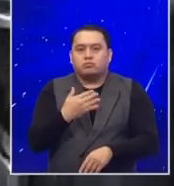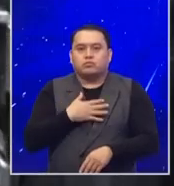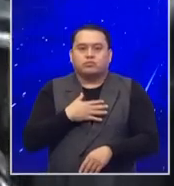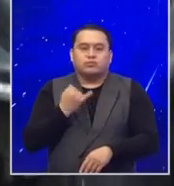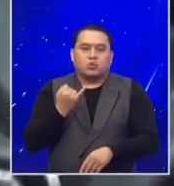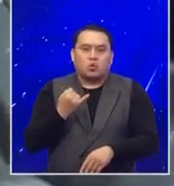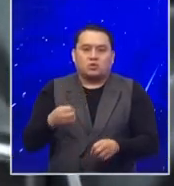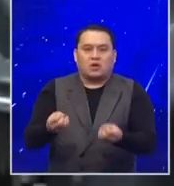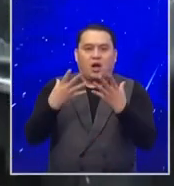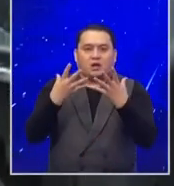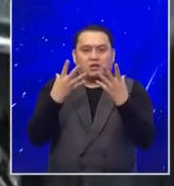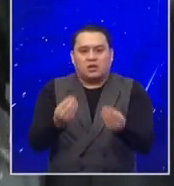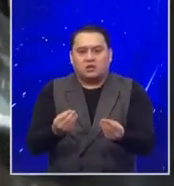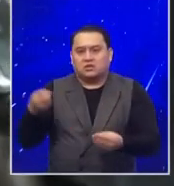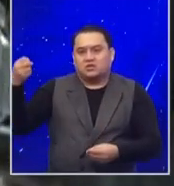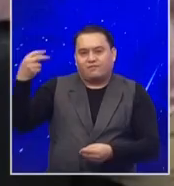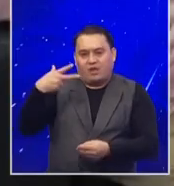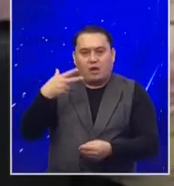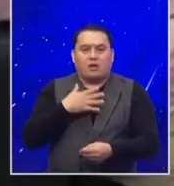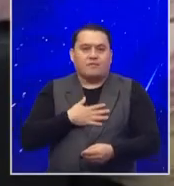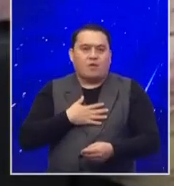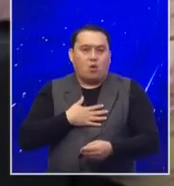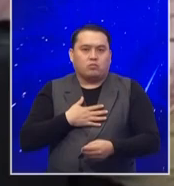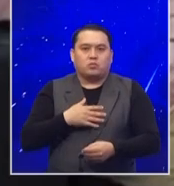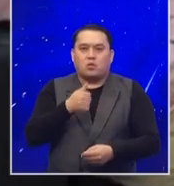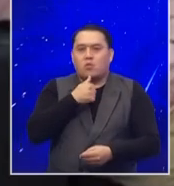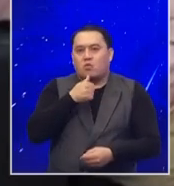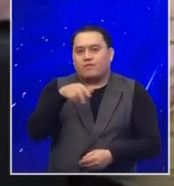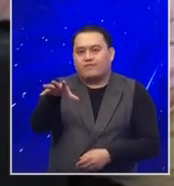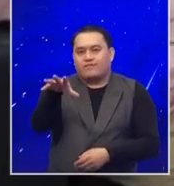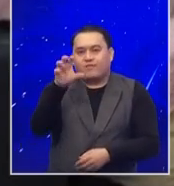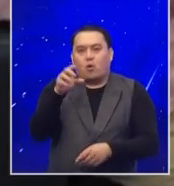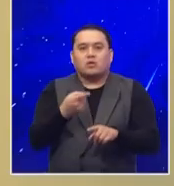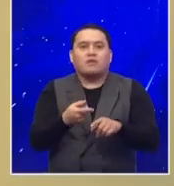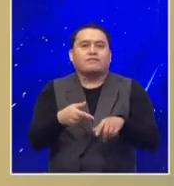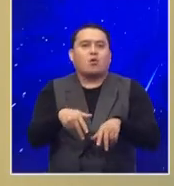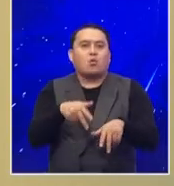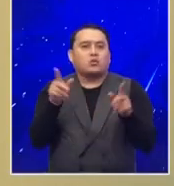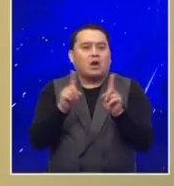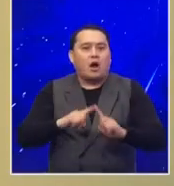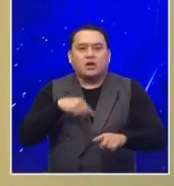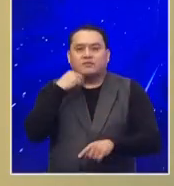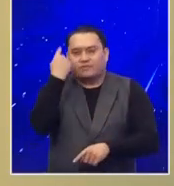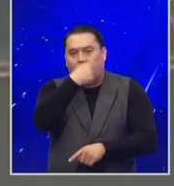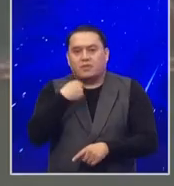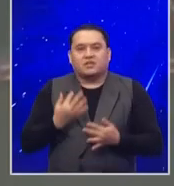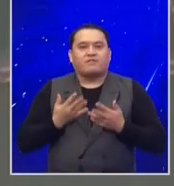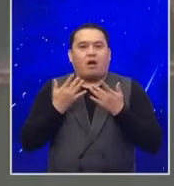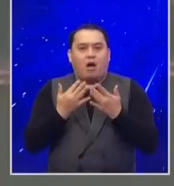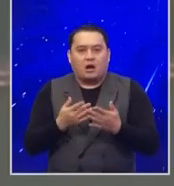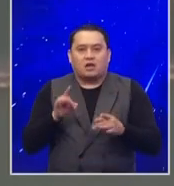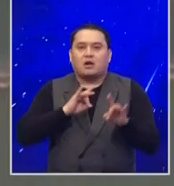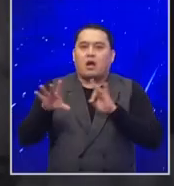переносит яркий дневной свет. Сейчас Евгений пробует себя в фэшн-индустрии. Уникальная внешность будет востребована